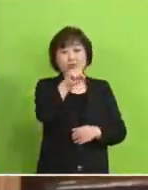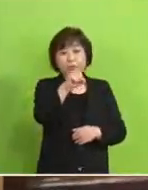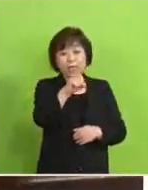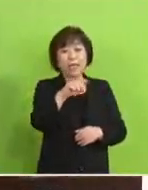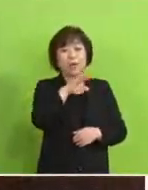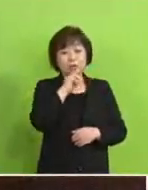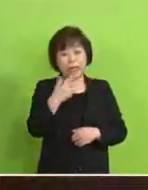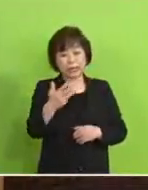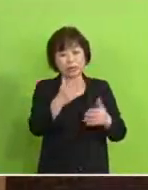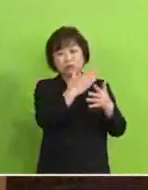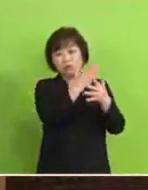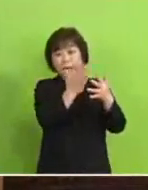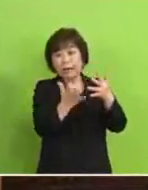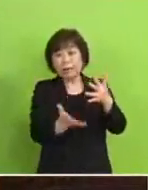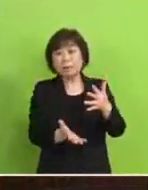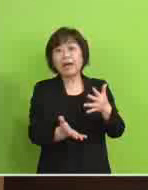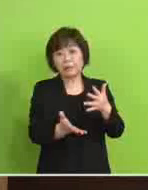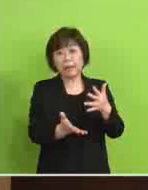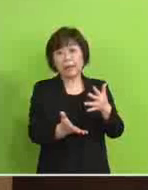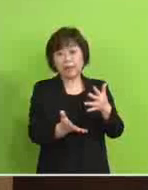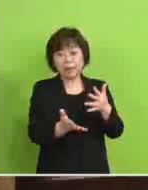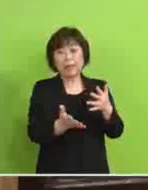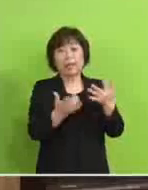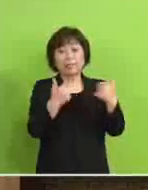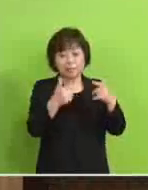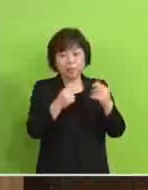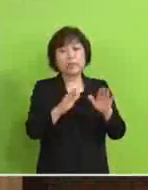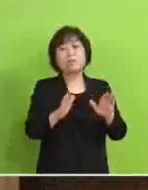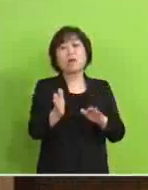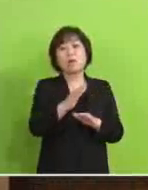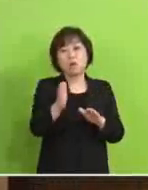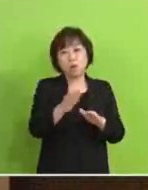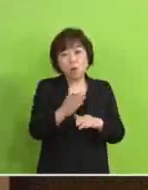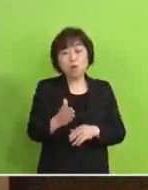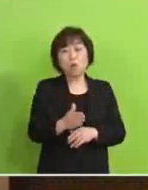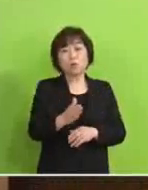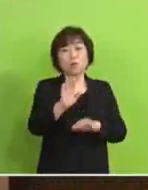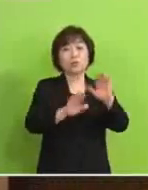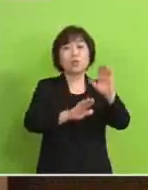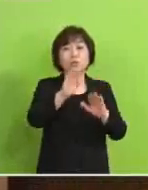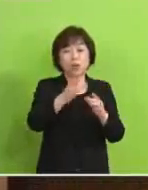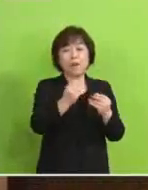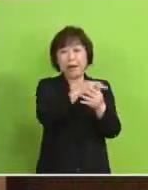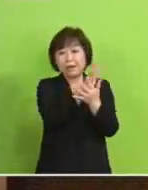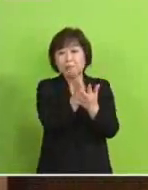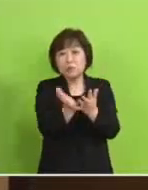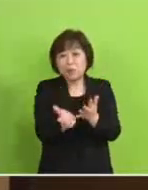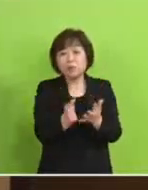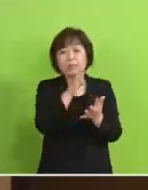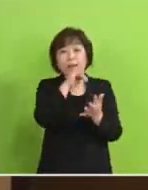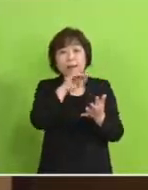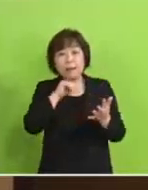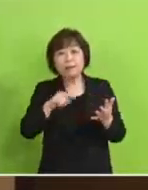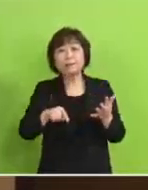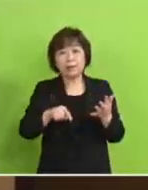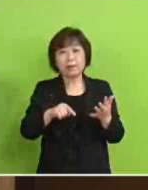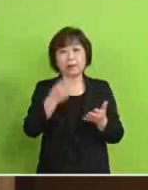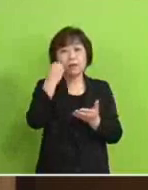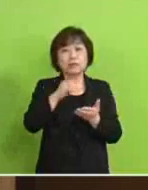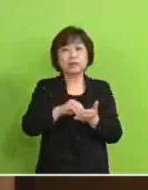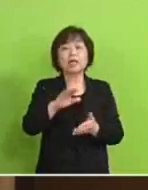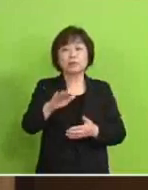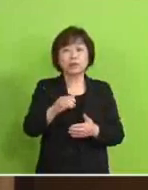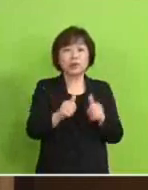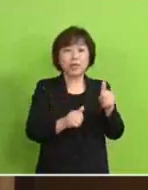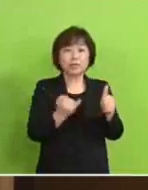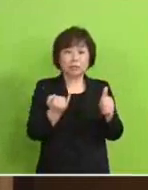代まで、いつものように最近、ここ最近の動向変わっていません。幅広い年代で確認されています。男